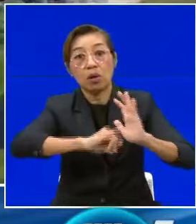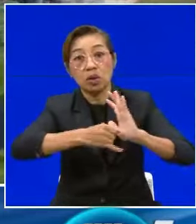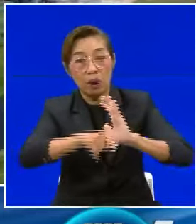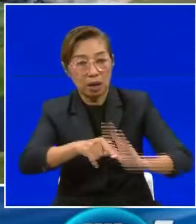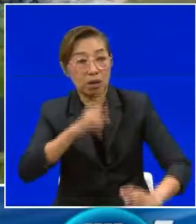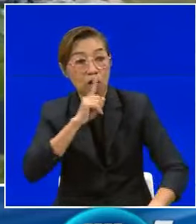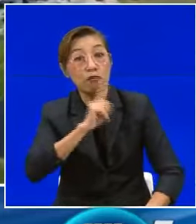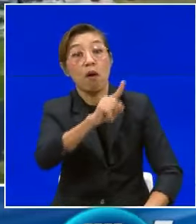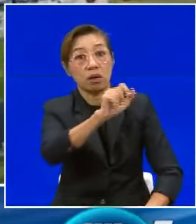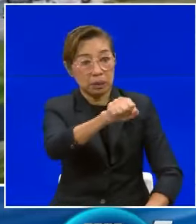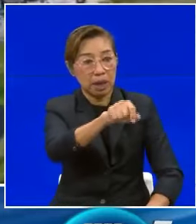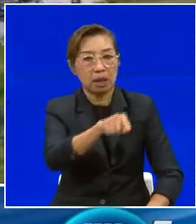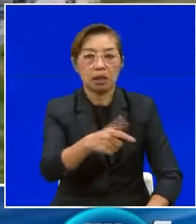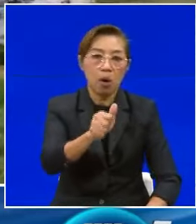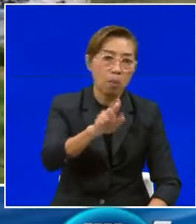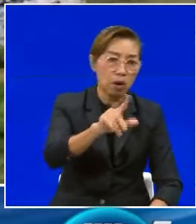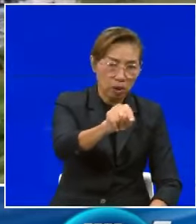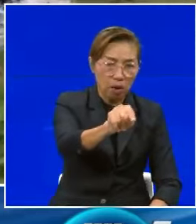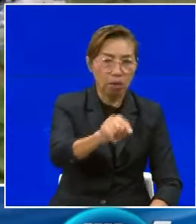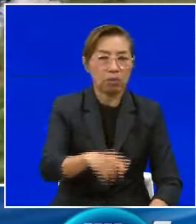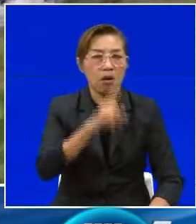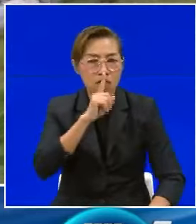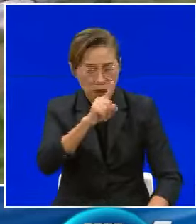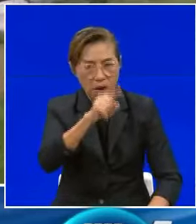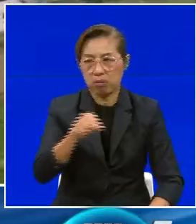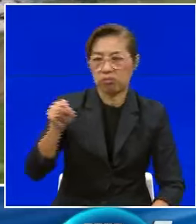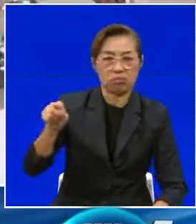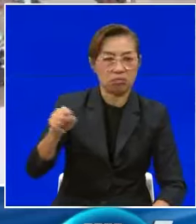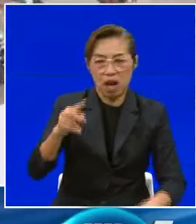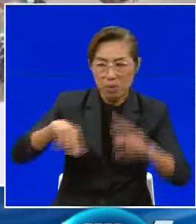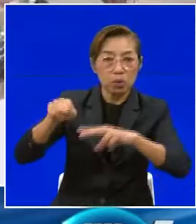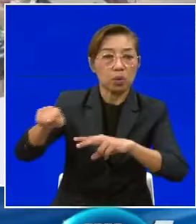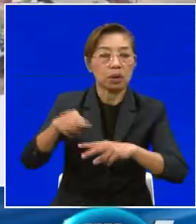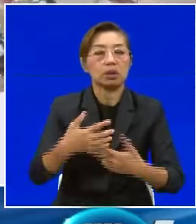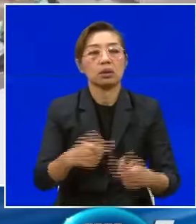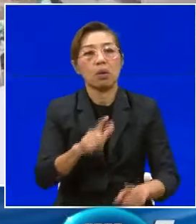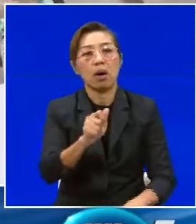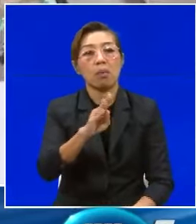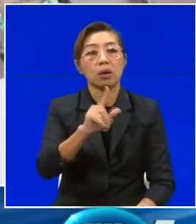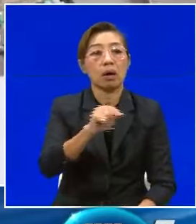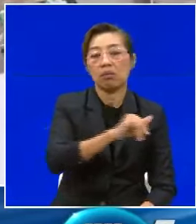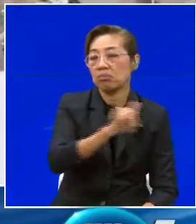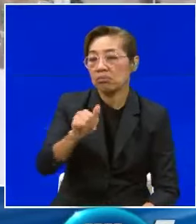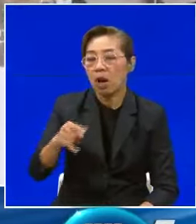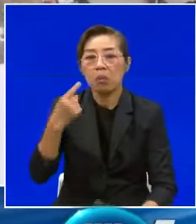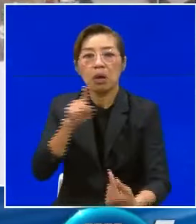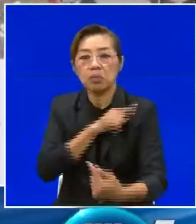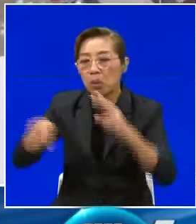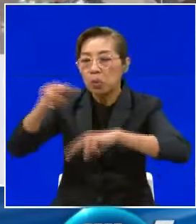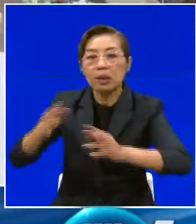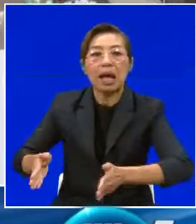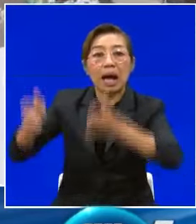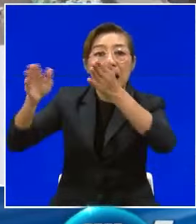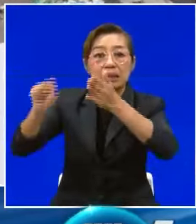แรกๆเราแจ้งไปที่อบต.อบต.สาธารณอุตสาหกรรมของอบต.เขาก็ได้แค่อาคารใช่ไหมแจ้งท